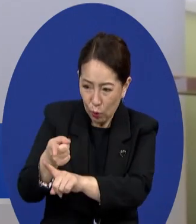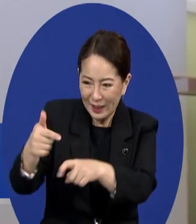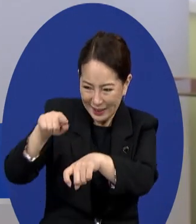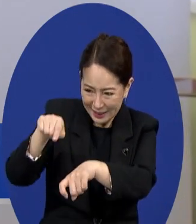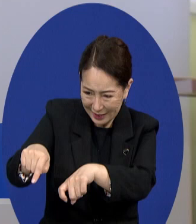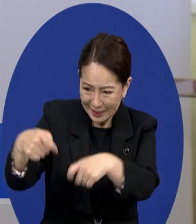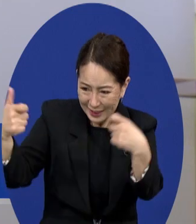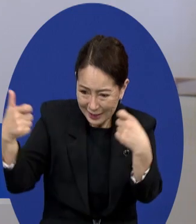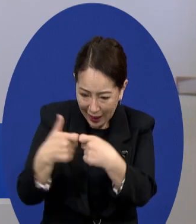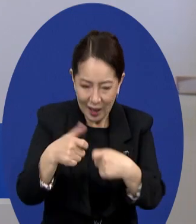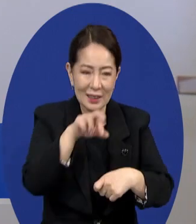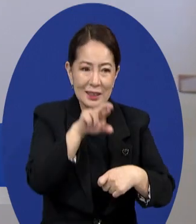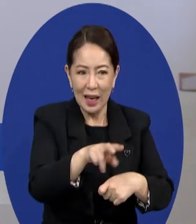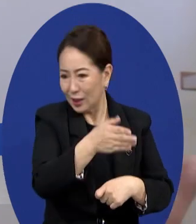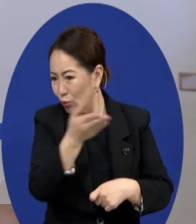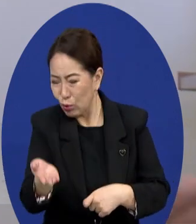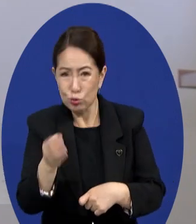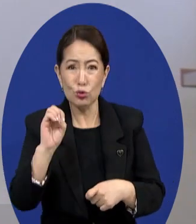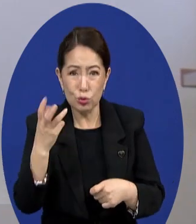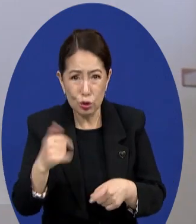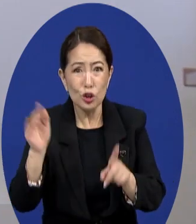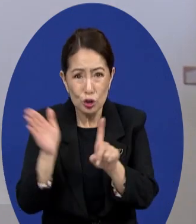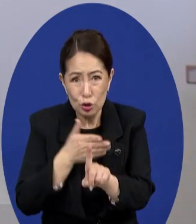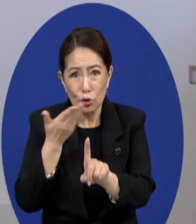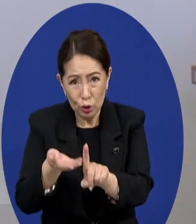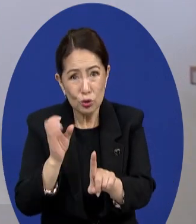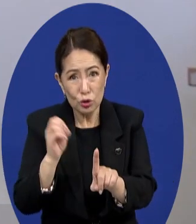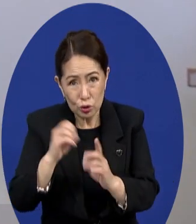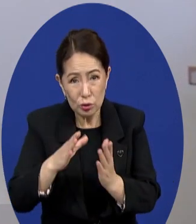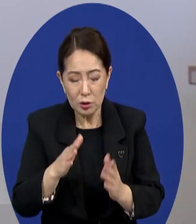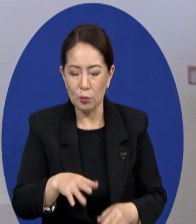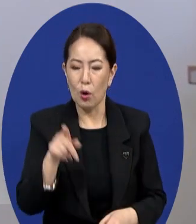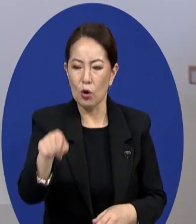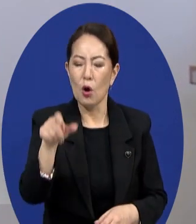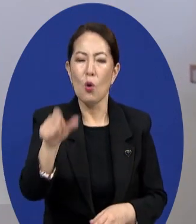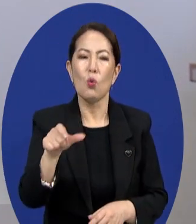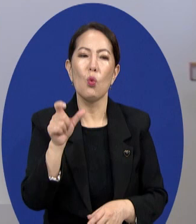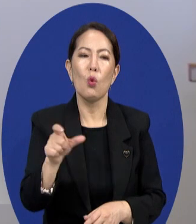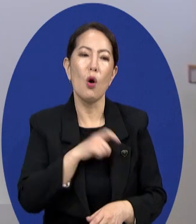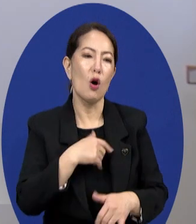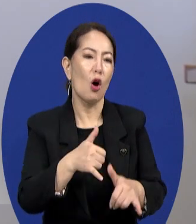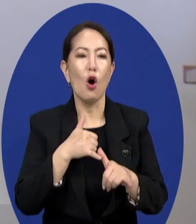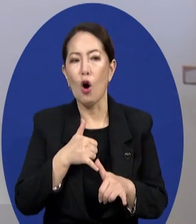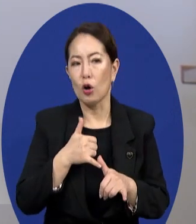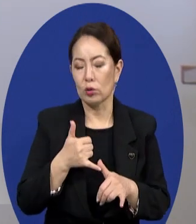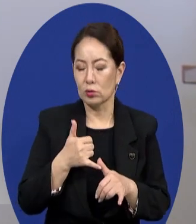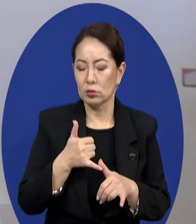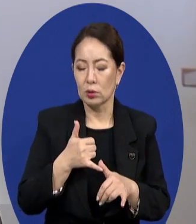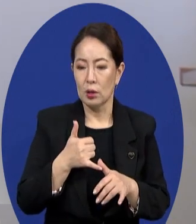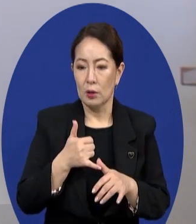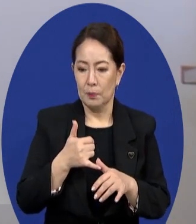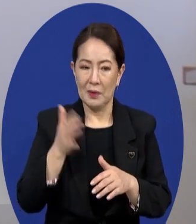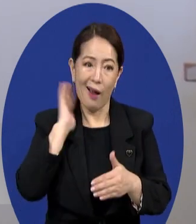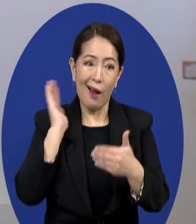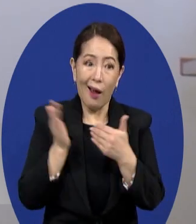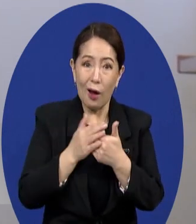зэмлэг гисгэлэг л үзүүлэх ёстой ш. Тэгэхээр зэрэг яах ёстой гэхээр зэрэг тэр хохирол одоо авсан